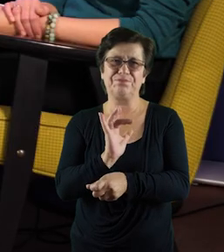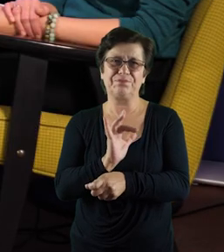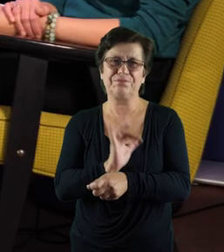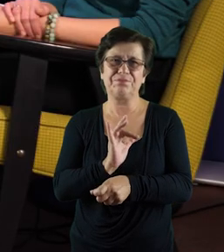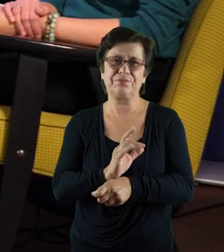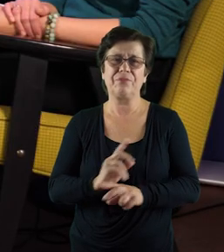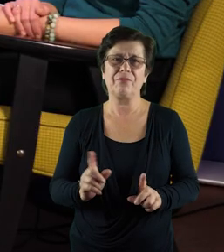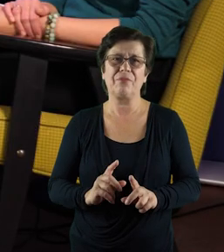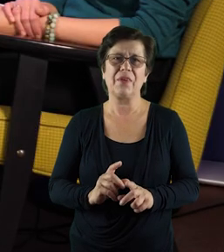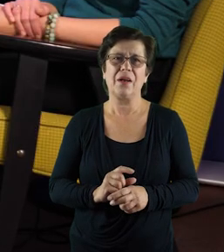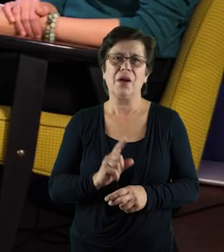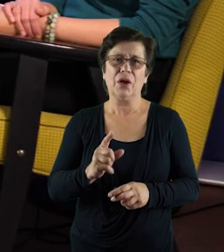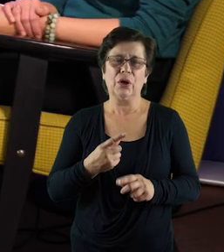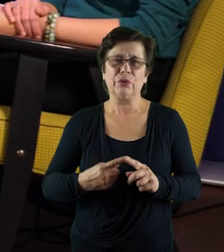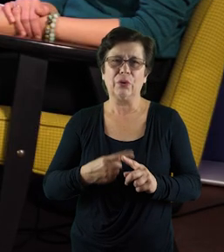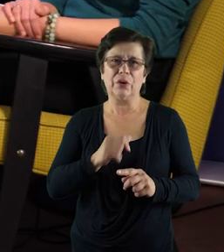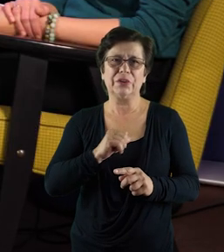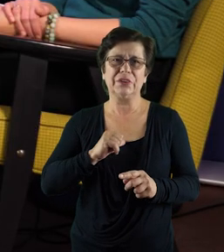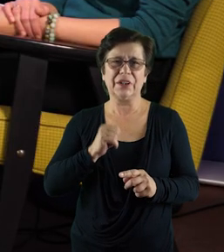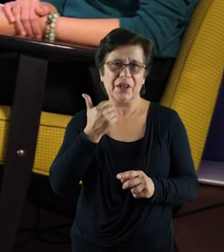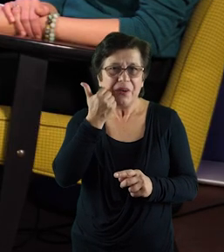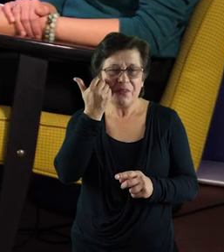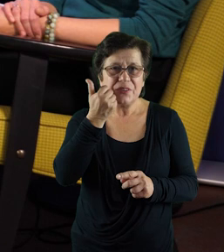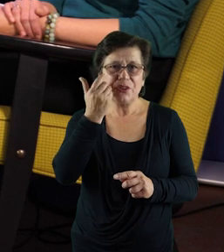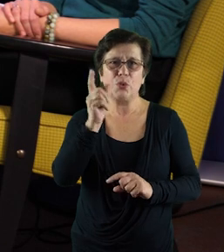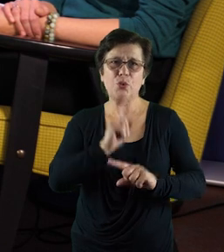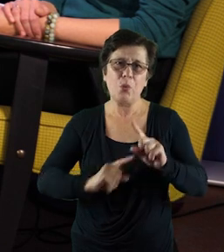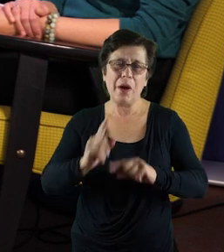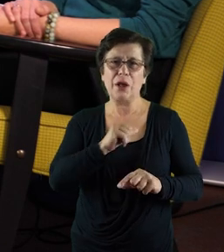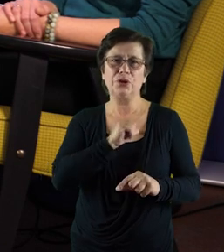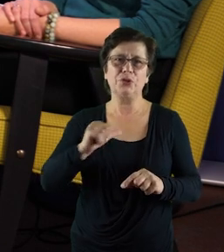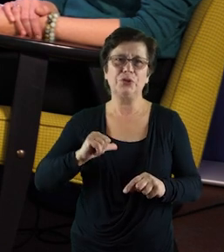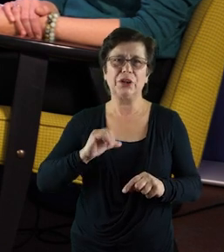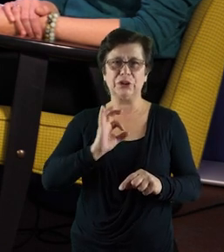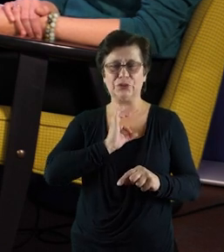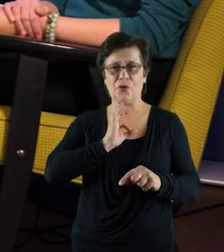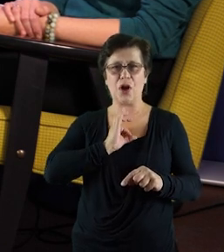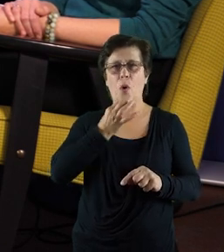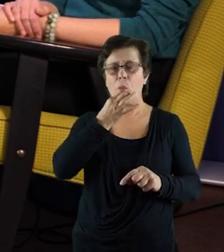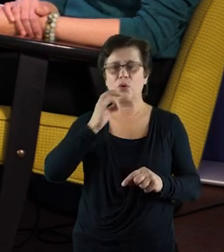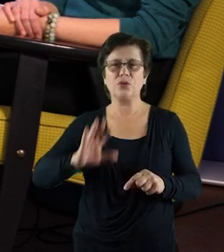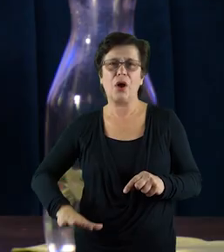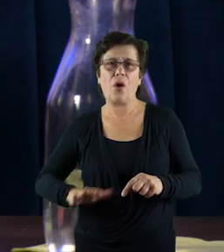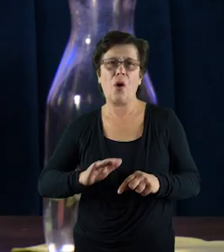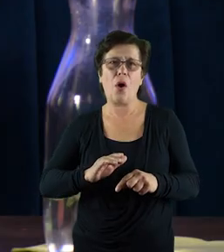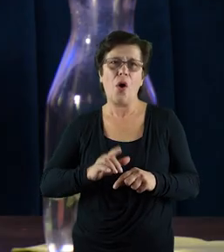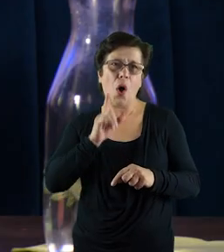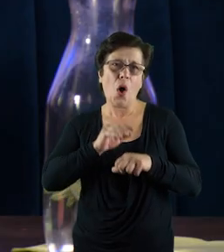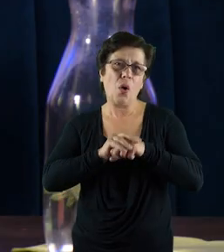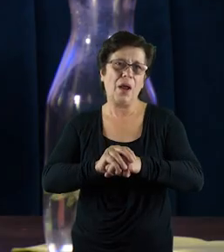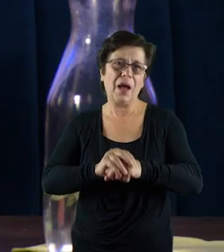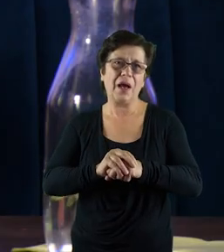później Piper w pewnym sensie się go wstydził, bo tłumaczył się za swojego młodszego kolegę i jakby próbował